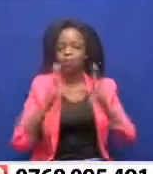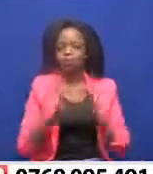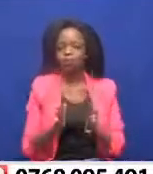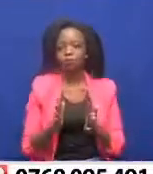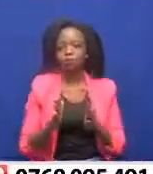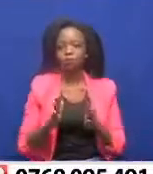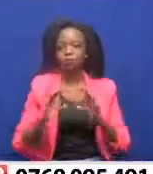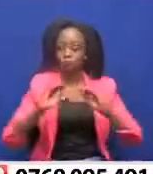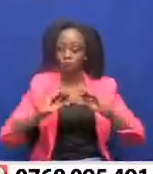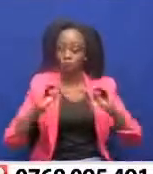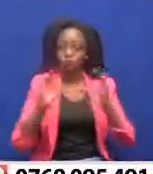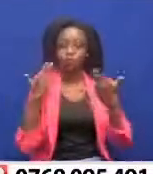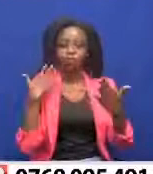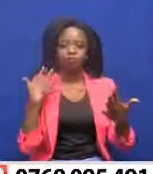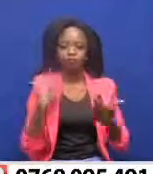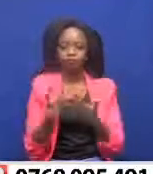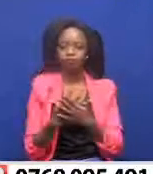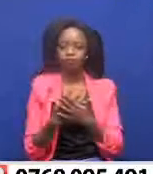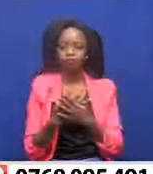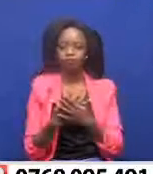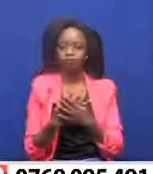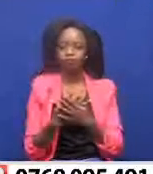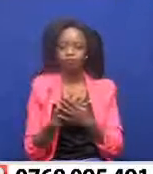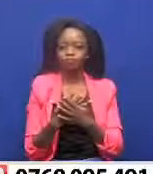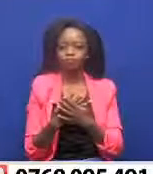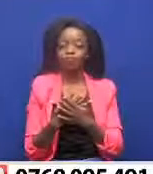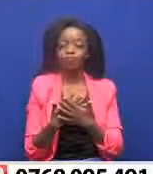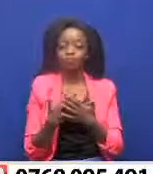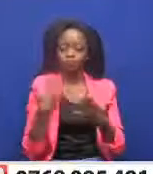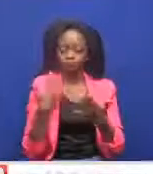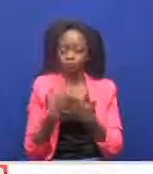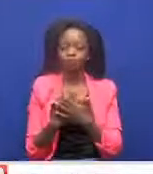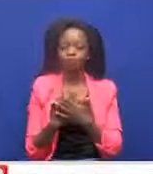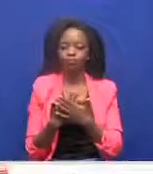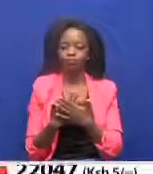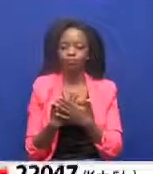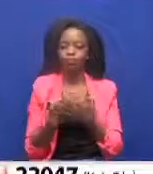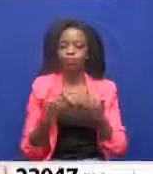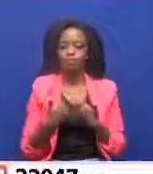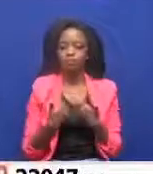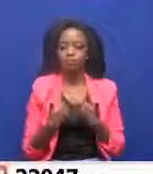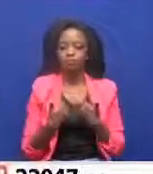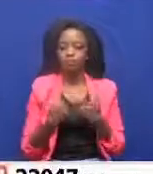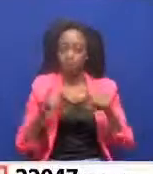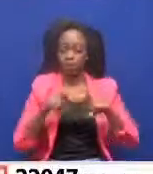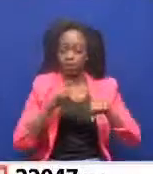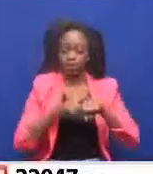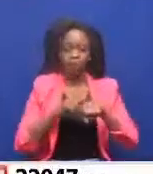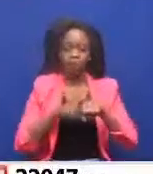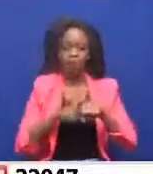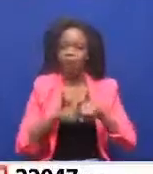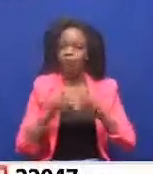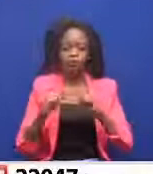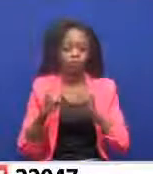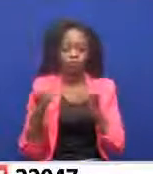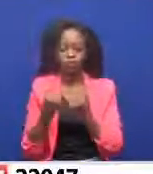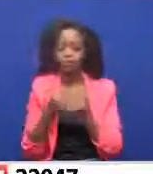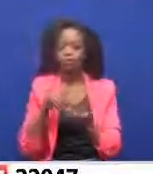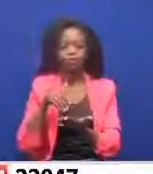Akamfunga aliko sio kama alifungwa ama ya kwa hivyo hapo tu ndio ilifanya Yanga